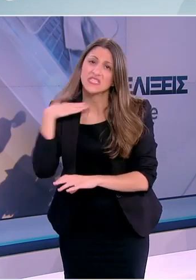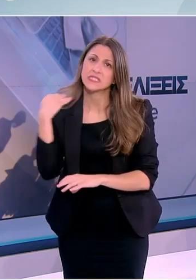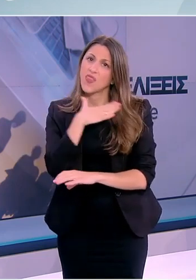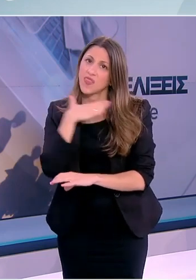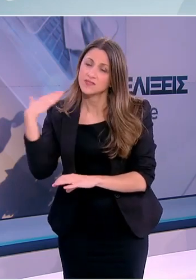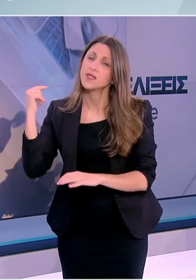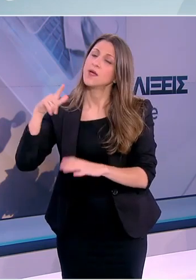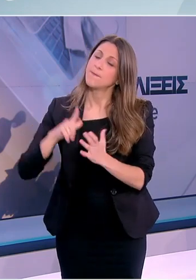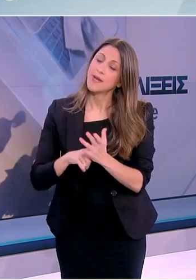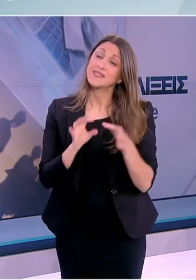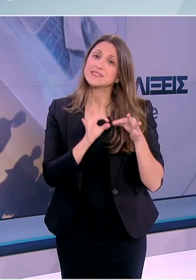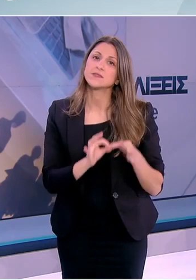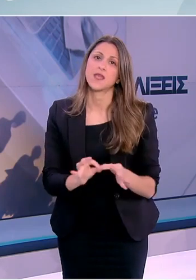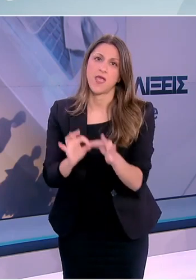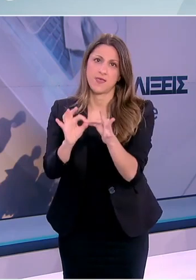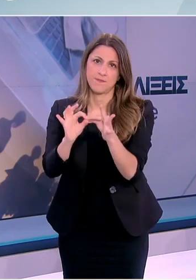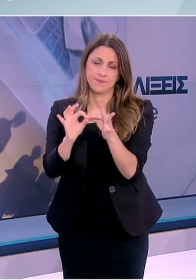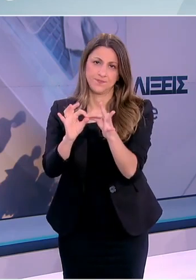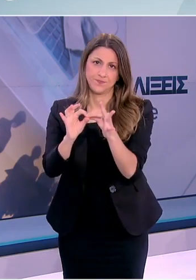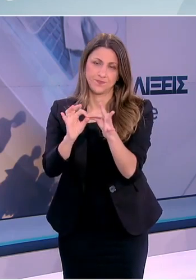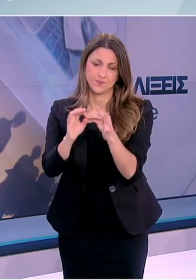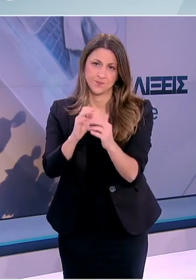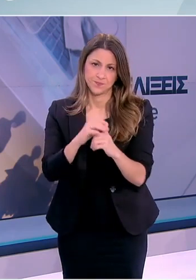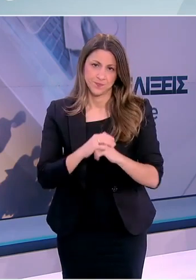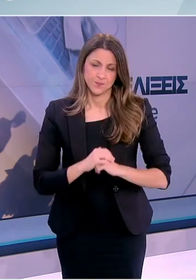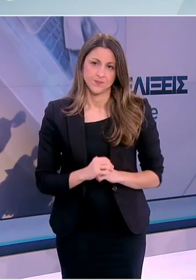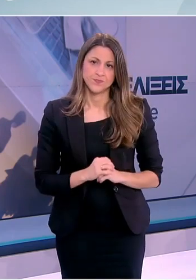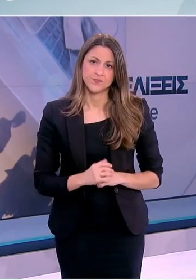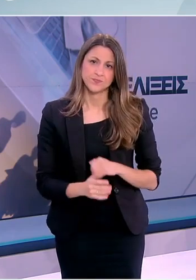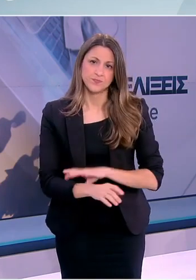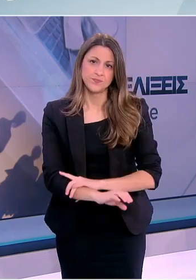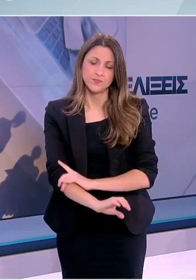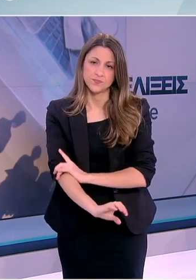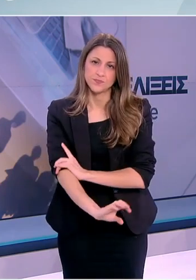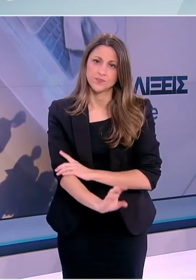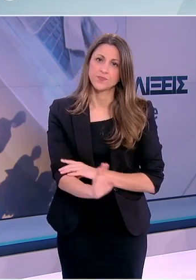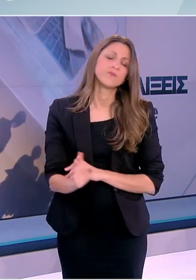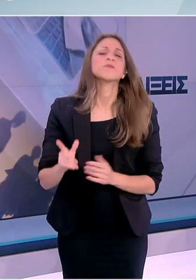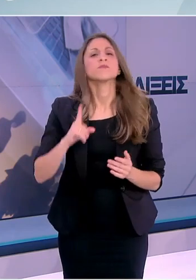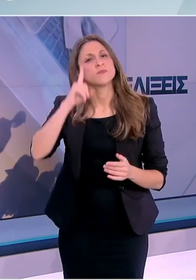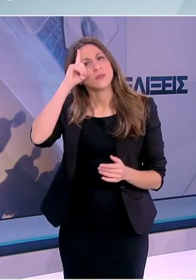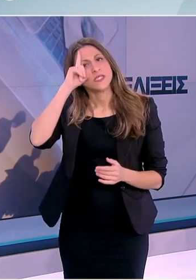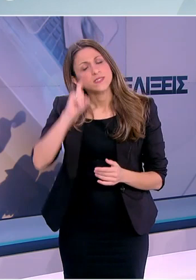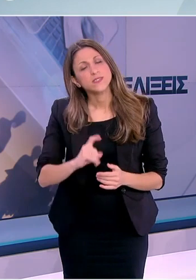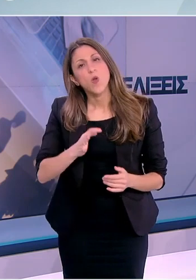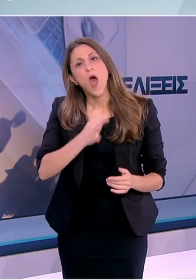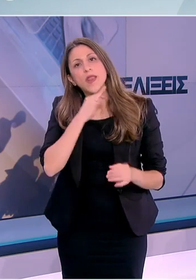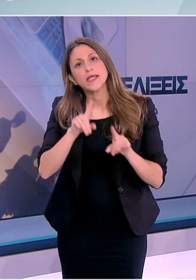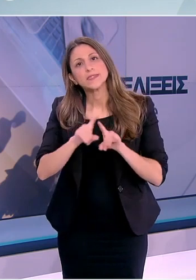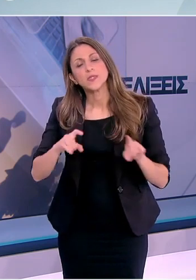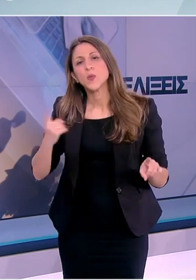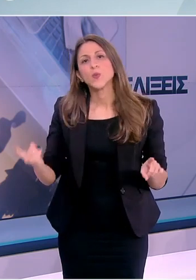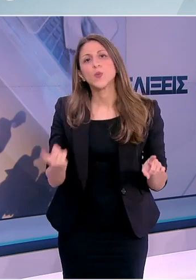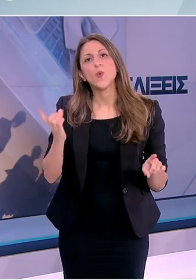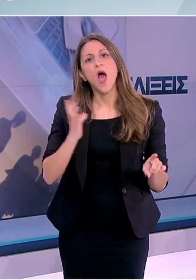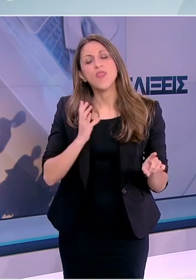τώρα. Επίσης, θα ήθελα να κάνω μια ιδιαίτερη αναφορά στη βαθιά μας ανάγκη να βρεθούμε στα κινητήριά μας αυτές τις μέρες και